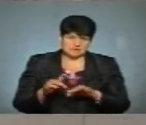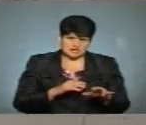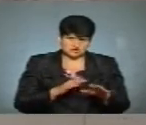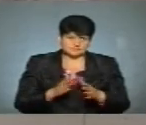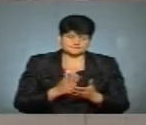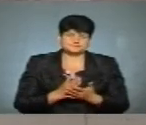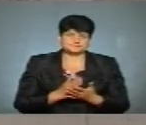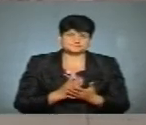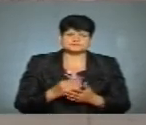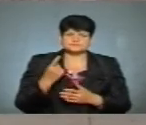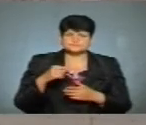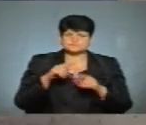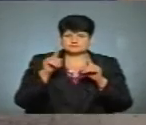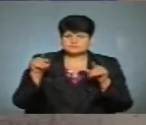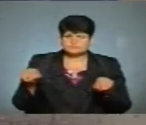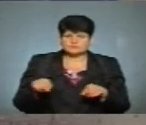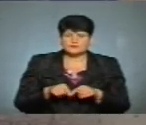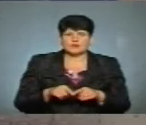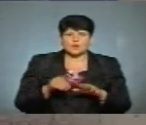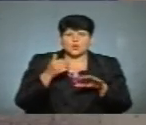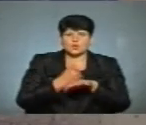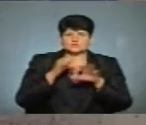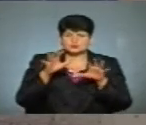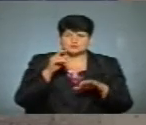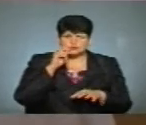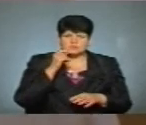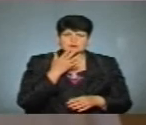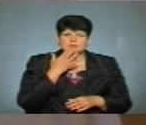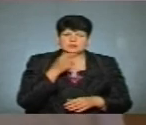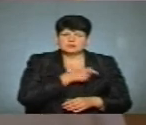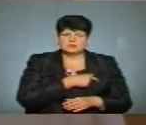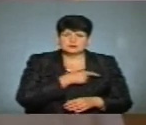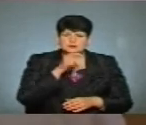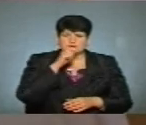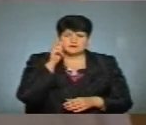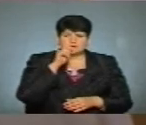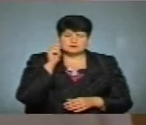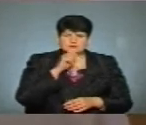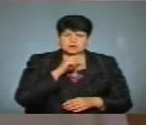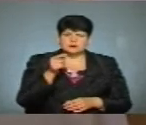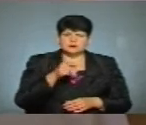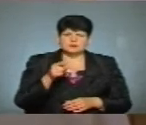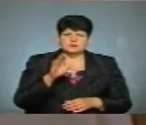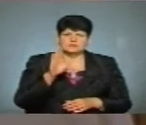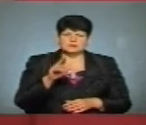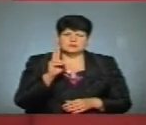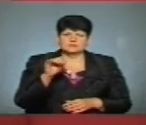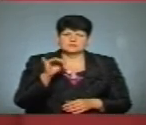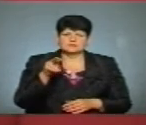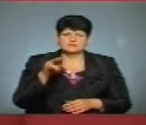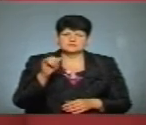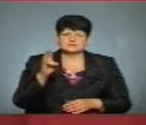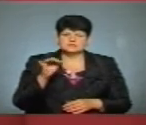На одному із стендів фотографія Конституції України. Народний депутат України першого скликання тернополянин Володимир Кулінець, який